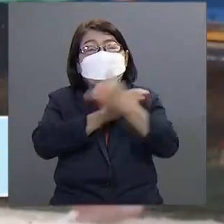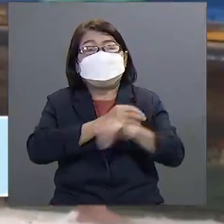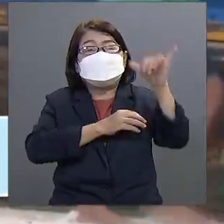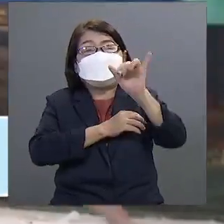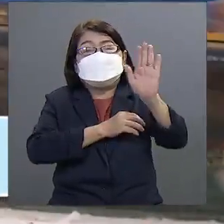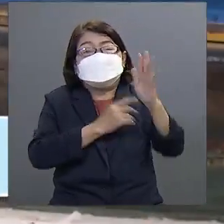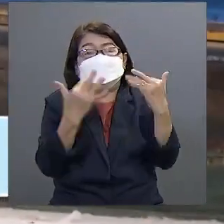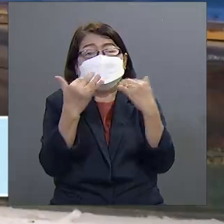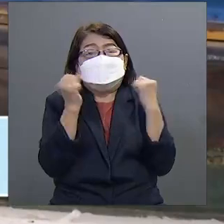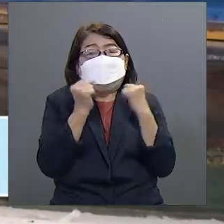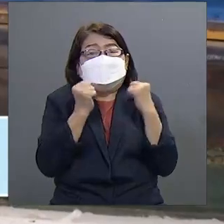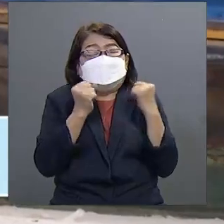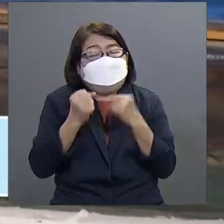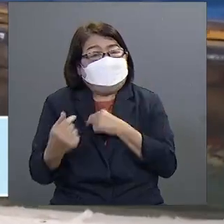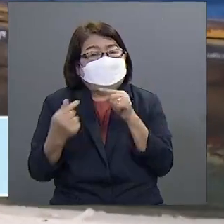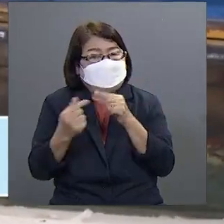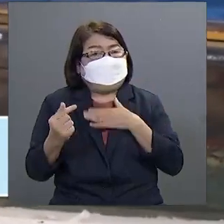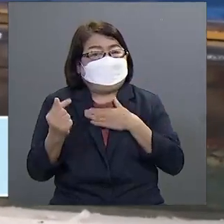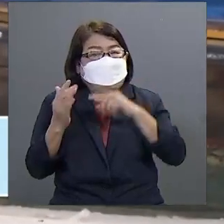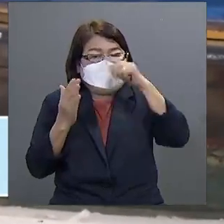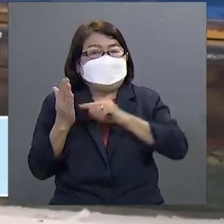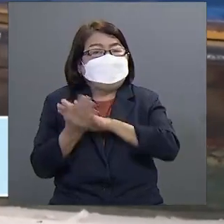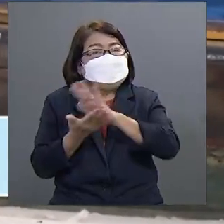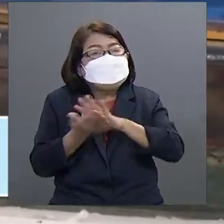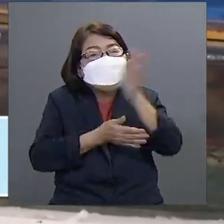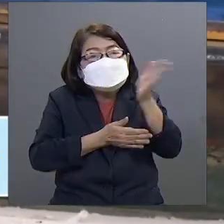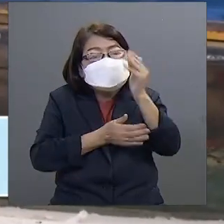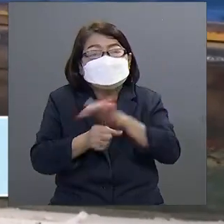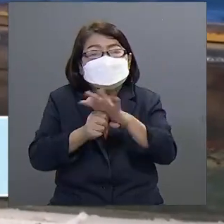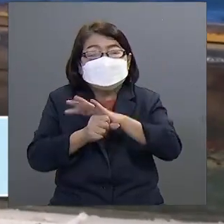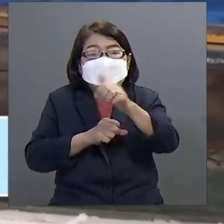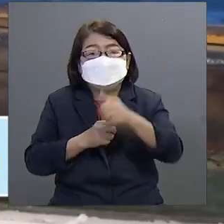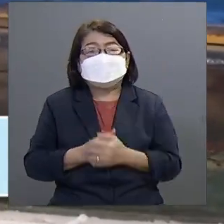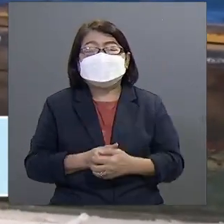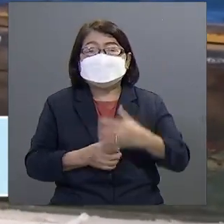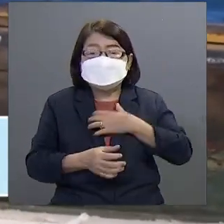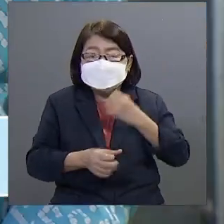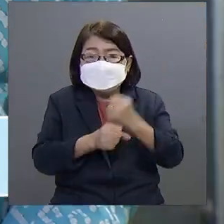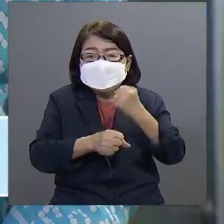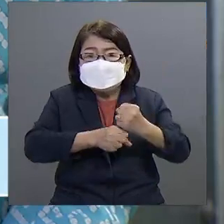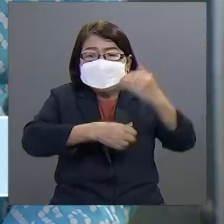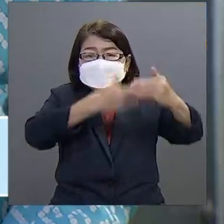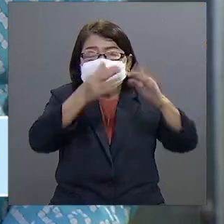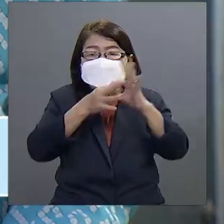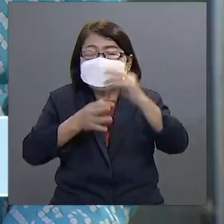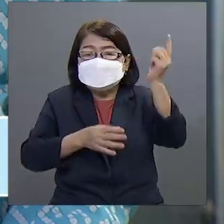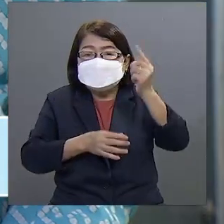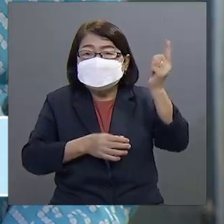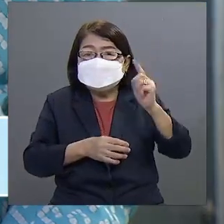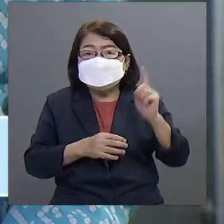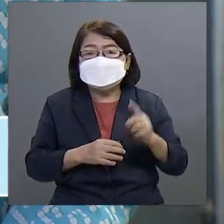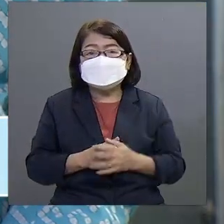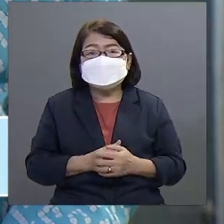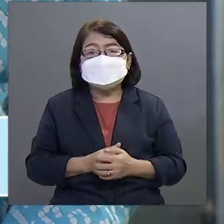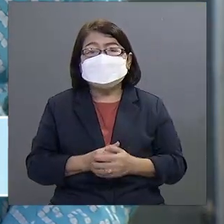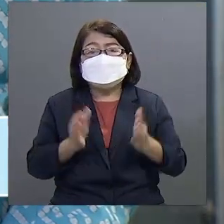ากาศช่วงกลางดีนะครับ ค่ะทีนี้ในการทำงานที่เราจะพัฒนาในส่วนของการท่องเที่ยวไทยของเราเนี่ยนะคะตลอดเวลาที่เราทำงาน